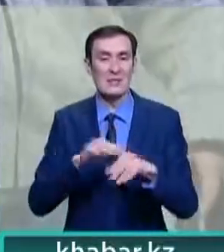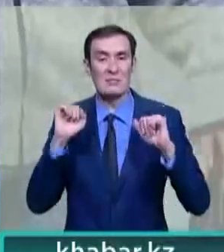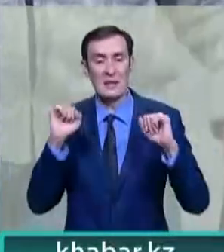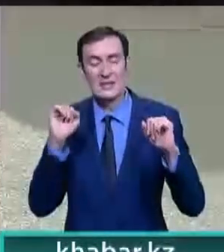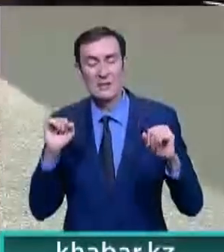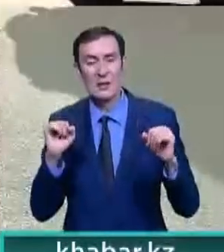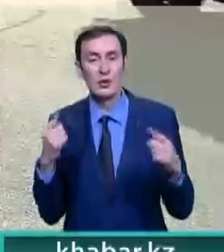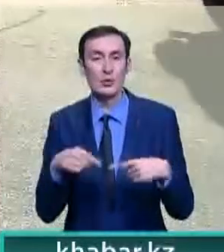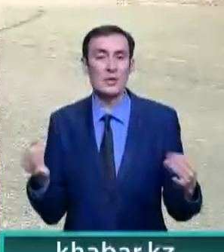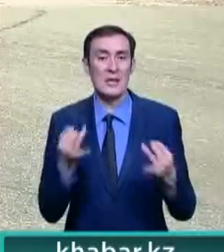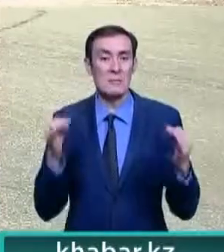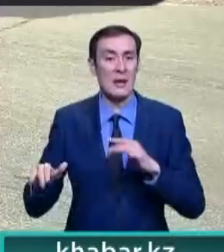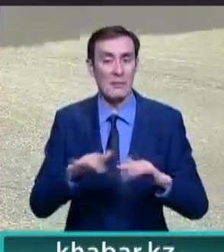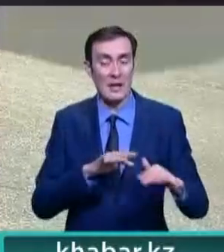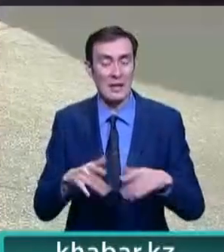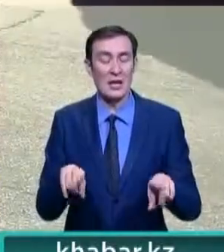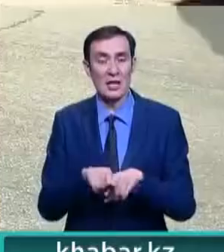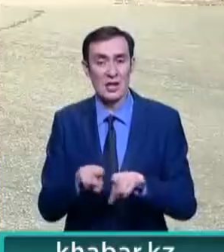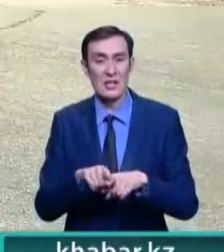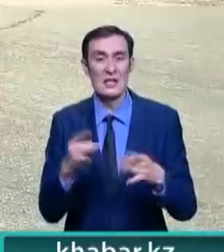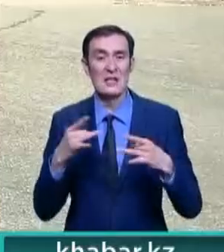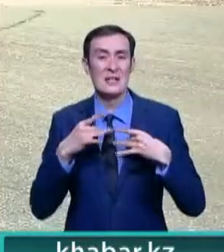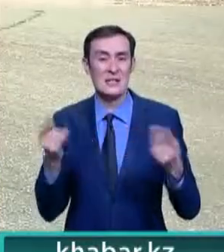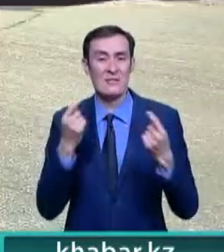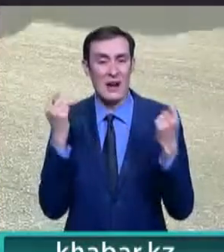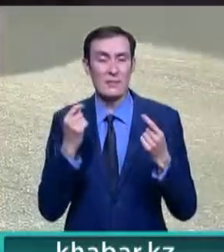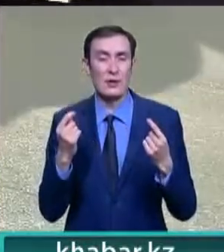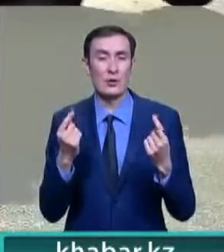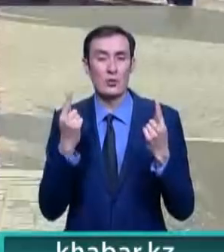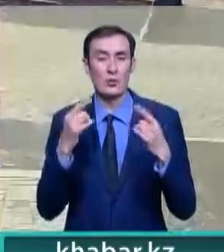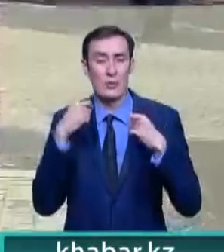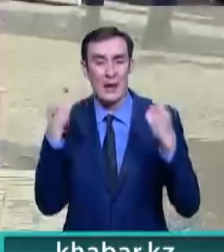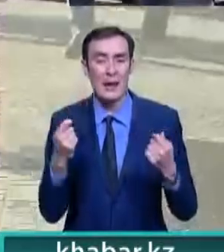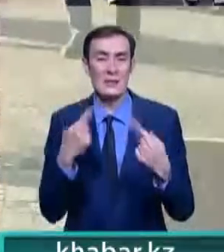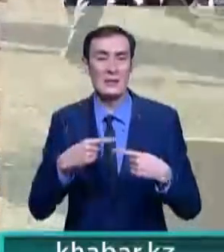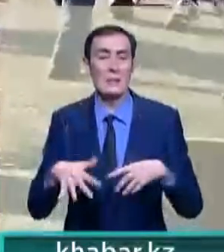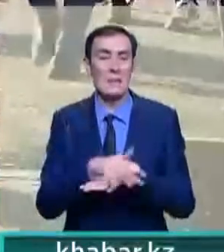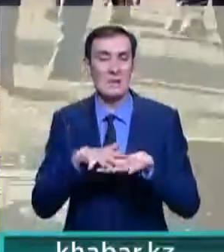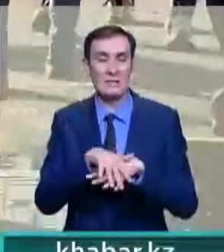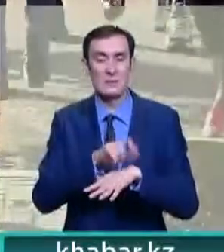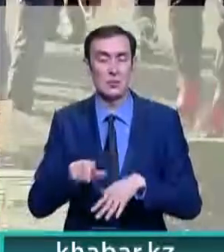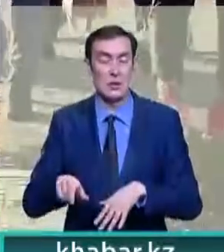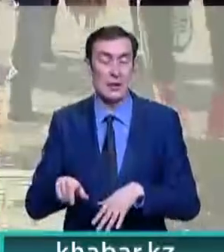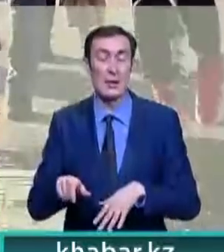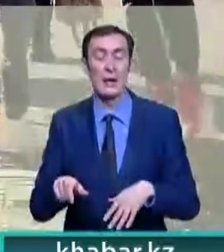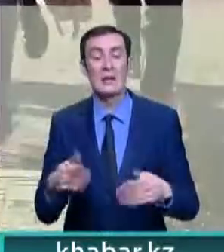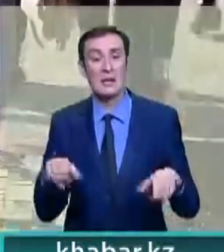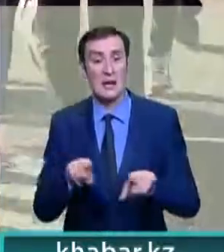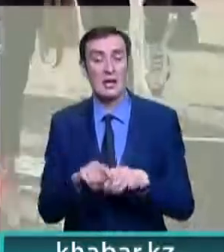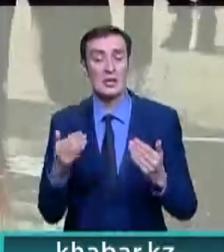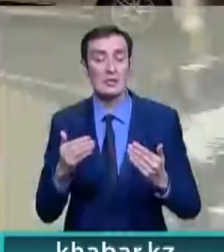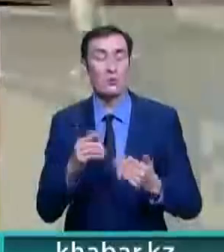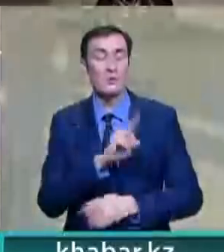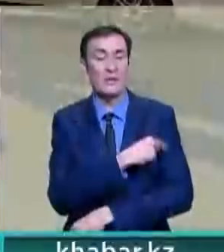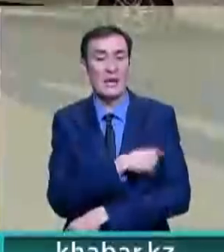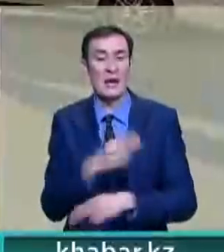спортивные и зрелищные мероприятия, также свадьбы, юбилеи с массовым скоплением людей. Какая функция у